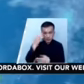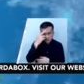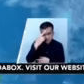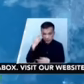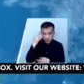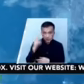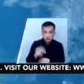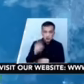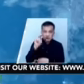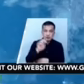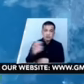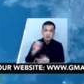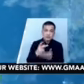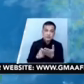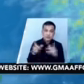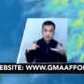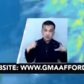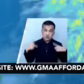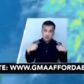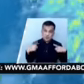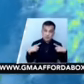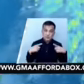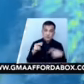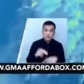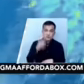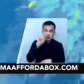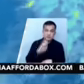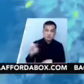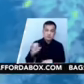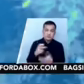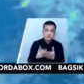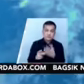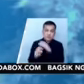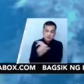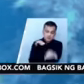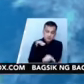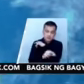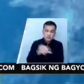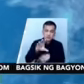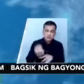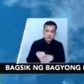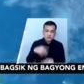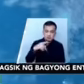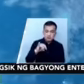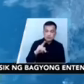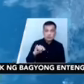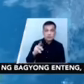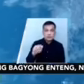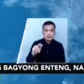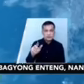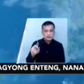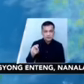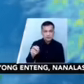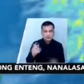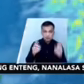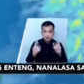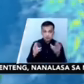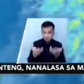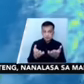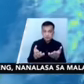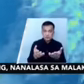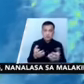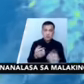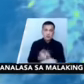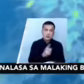portion ng Laguna at northeastern portion ng Quezon, kasama po dyan ang Polillo Islands. Paghandaan po dito ang malakas sa bugso ng hangin